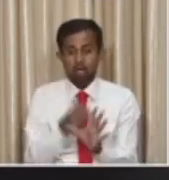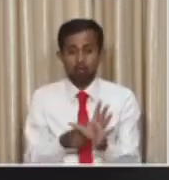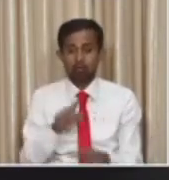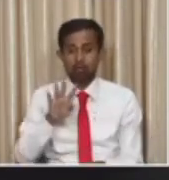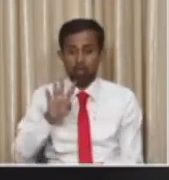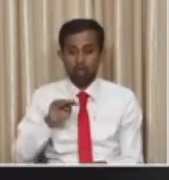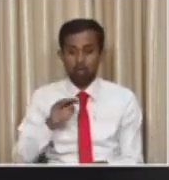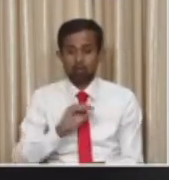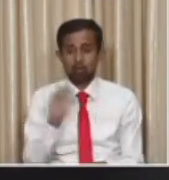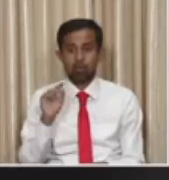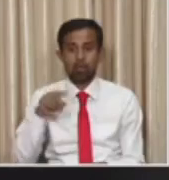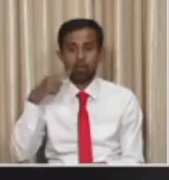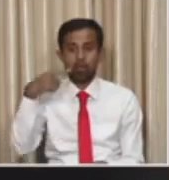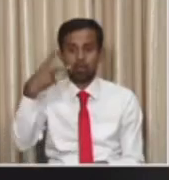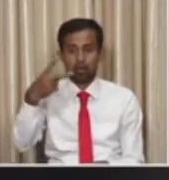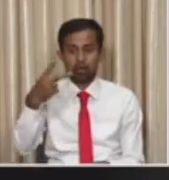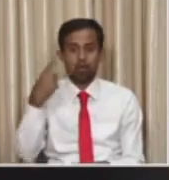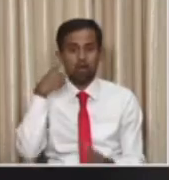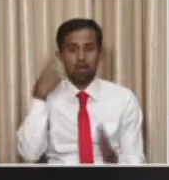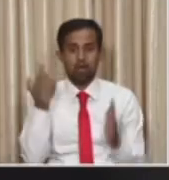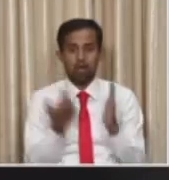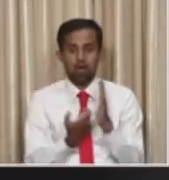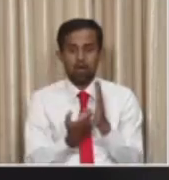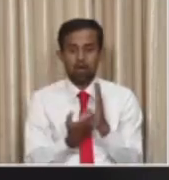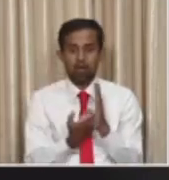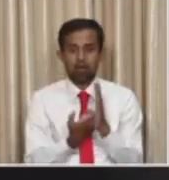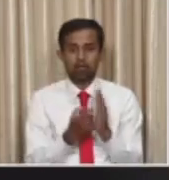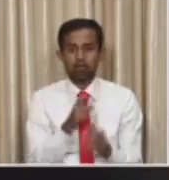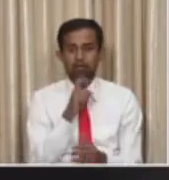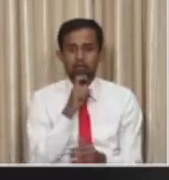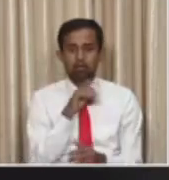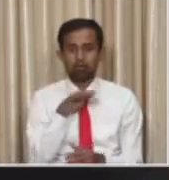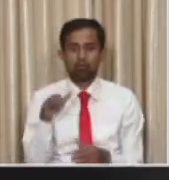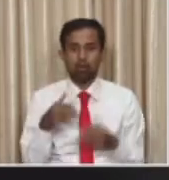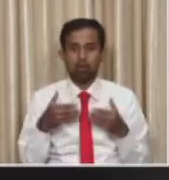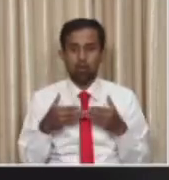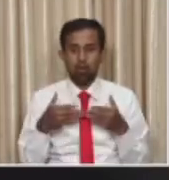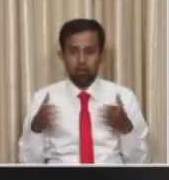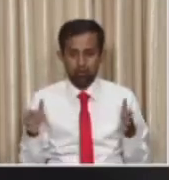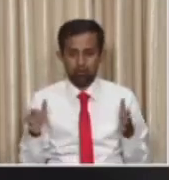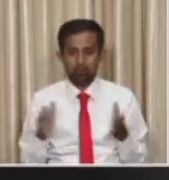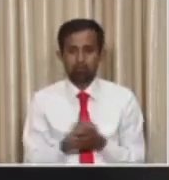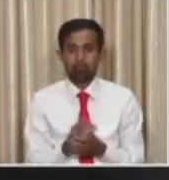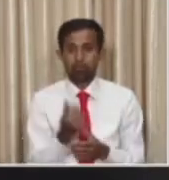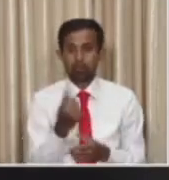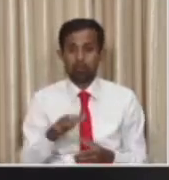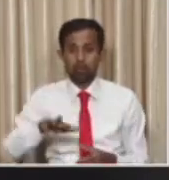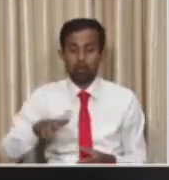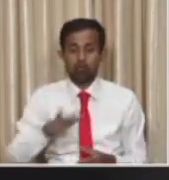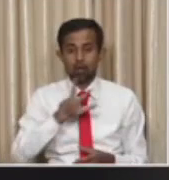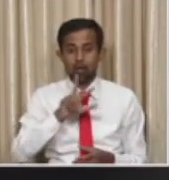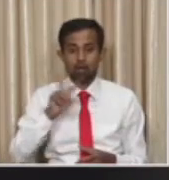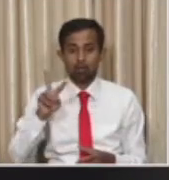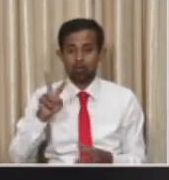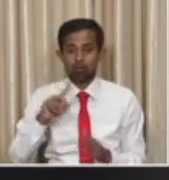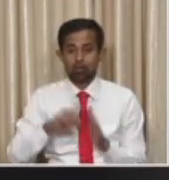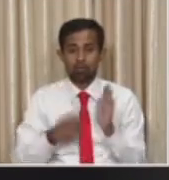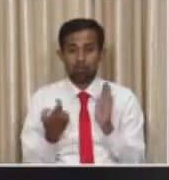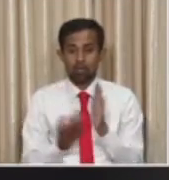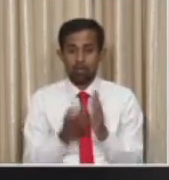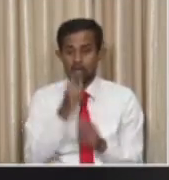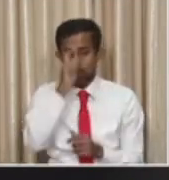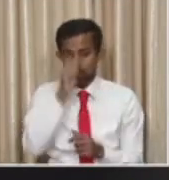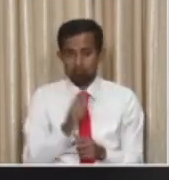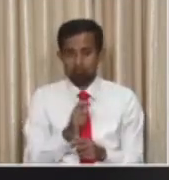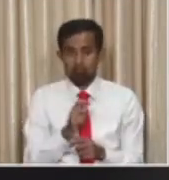40කට පස්සේ හෙටානිද්ද ඔබතුමා රත්නපුර අධිකරණ සංකීර්ණය විවෘත කරනවා. 1982 ජේ.ආර්. ජයවර්ධන මහත්තයා